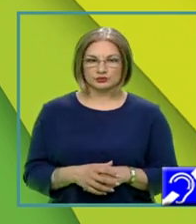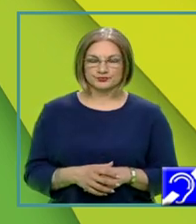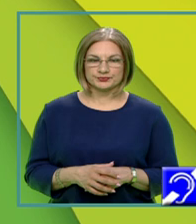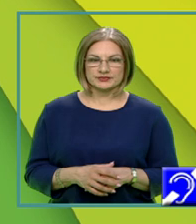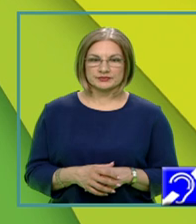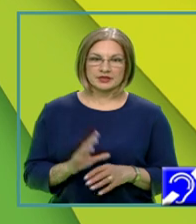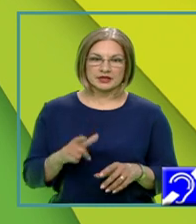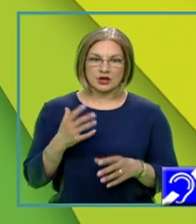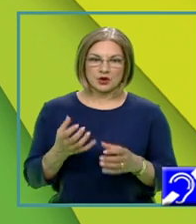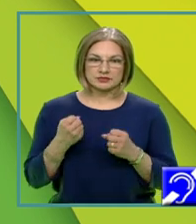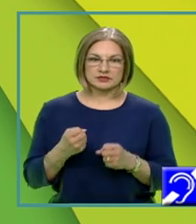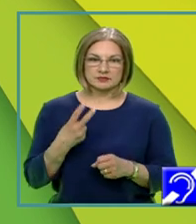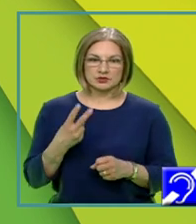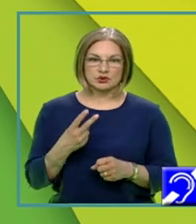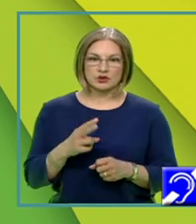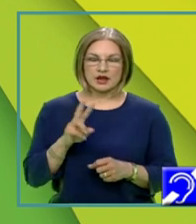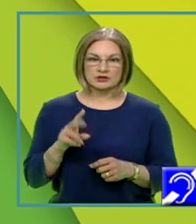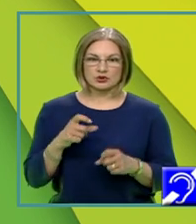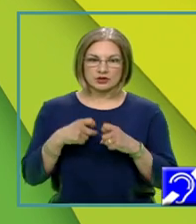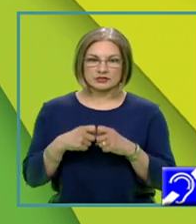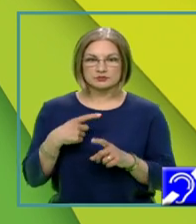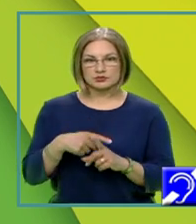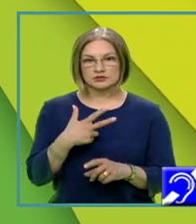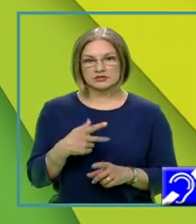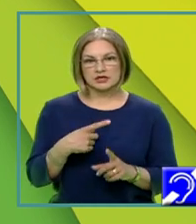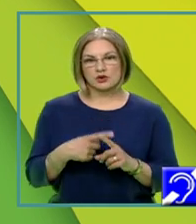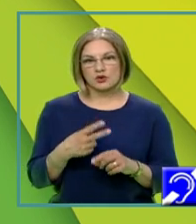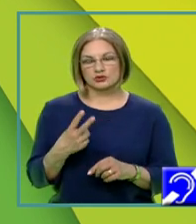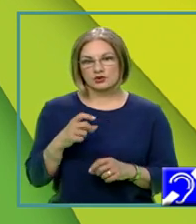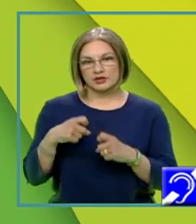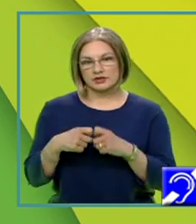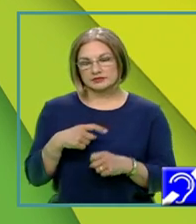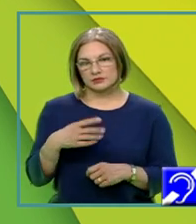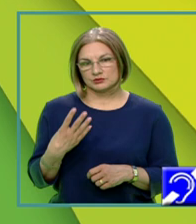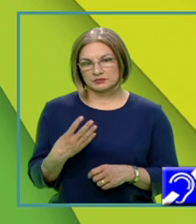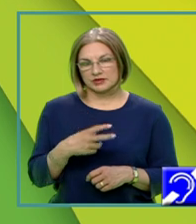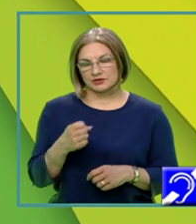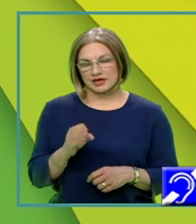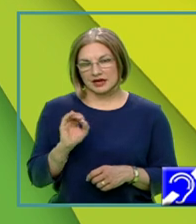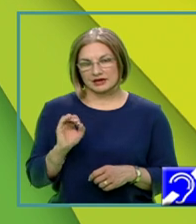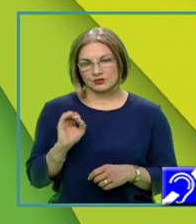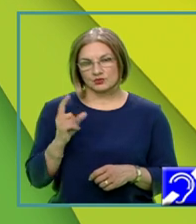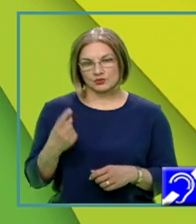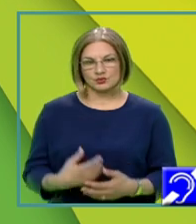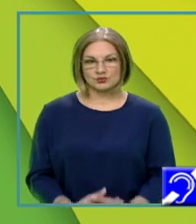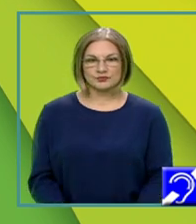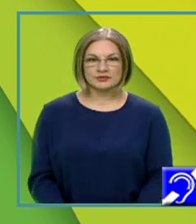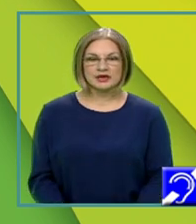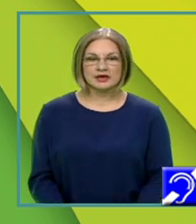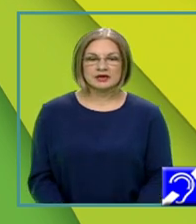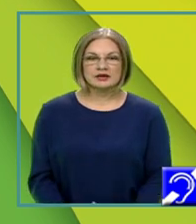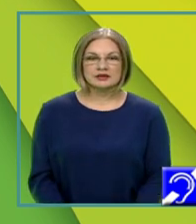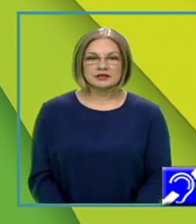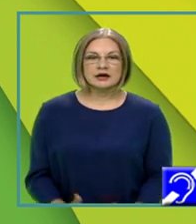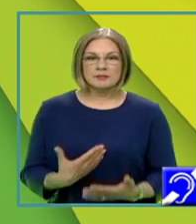ecuația 2 la 2x plus 3 ori 2 la x minus patru este egal cu unu Pentru rezolvarea acestei